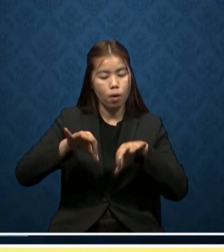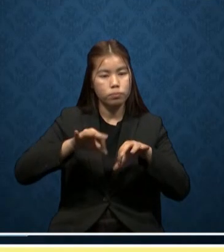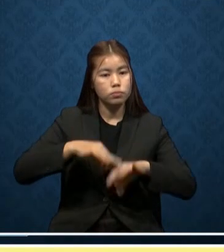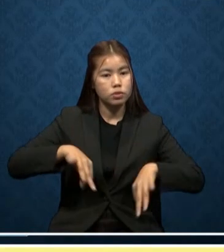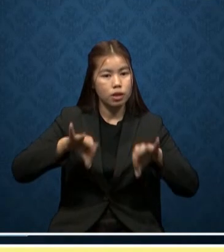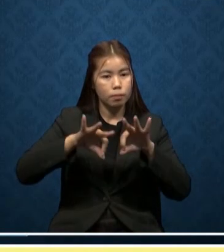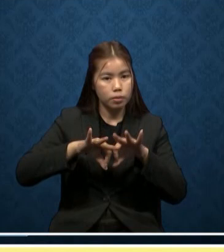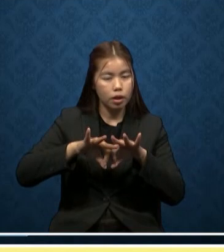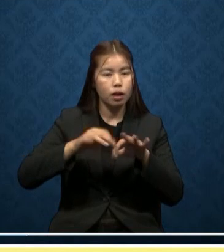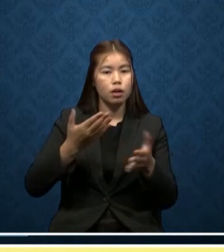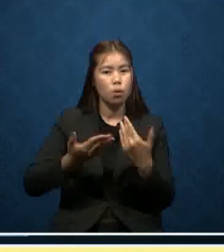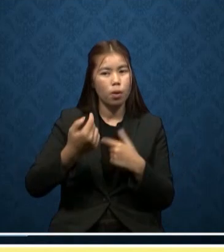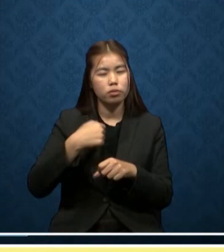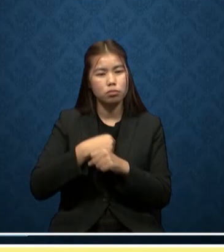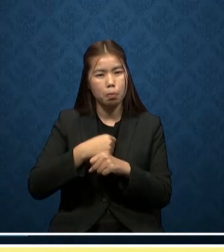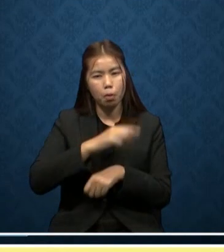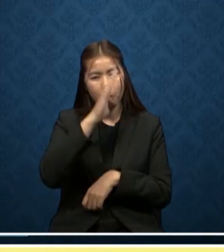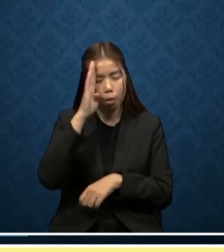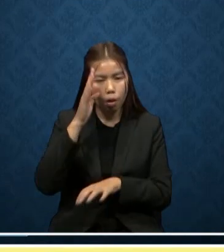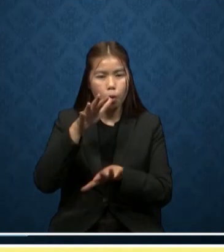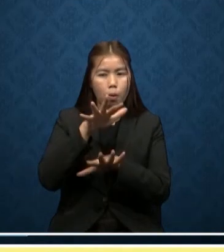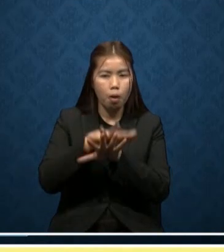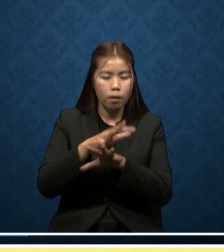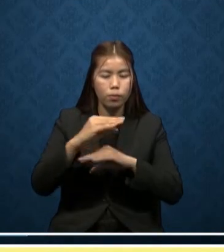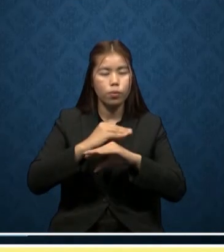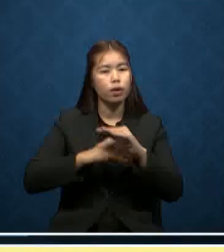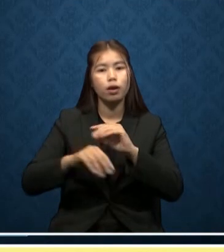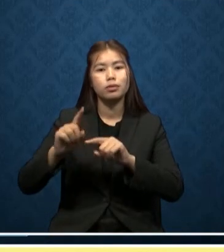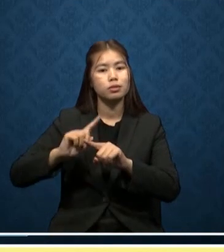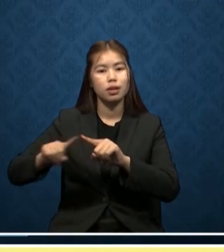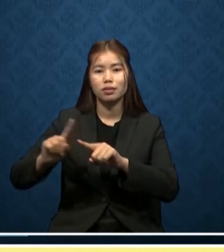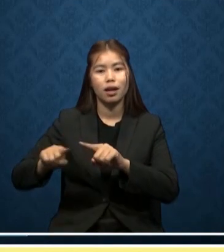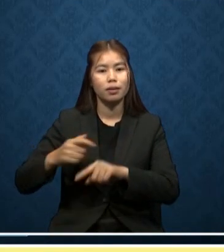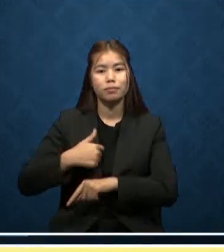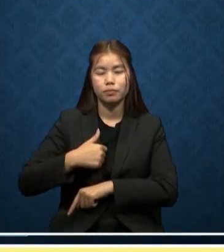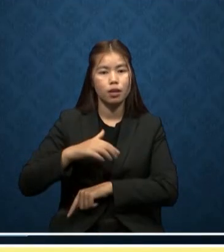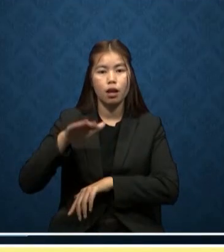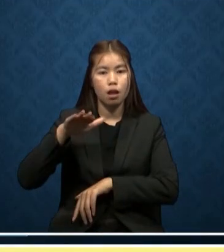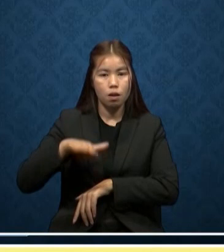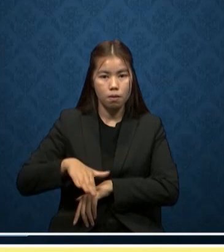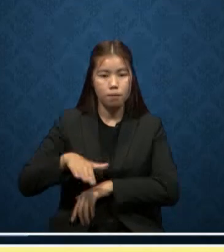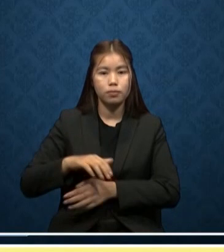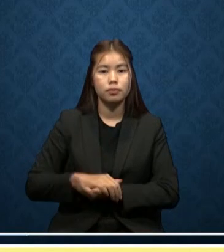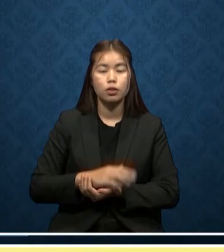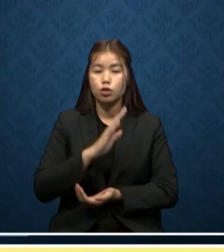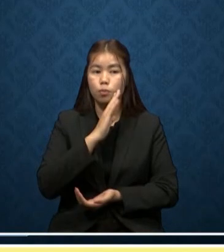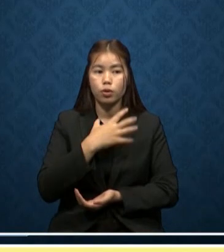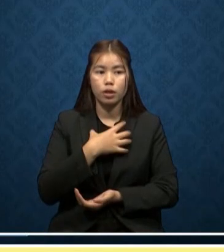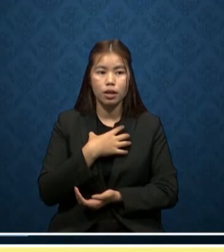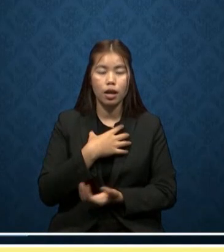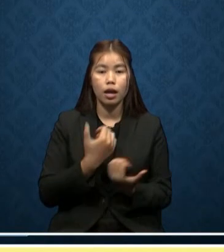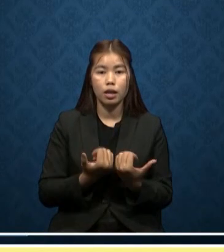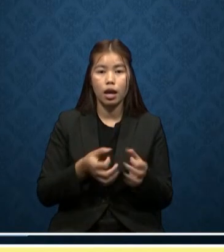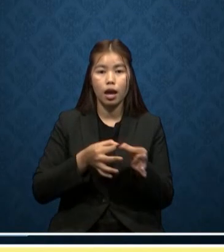และการลดความซ้ำซ้อนในการจัดทำโครงการประเด็นนี้นะครับถ้าจะขยายความว่าณวันนี้